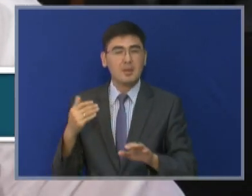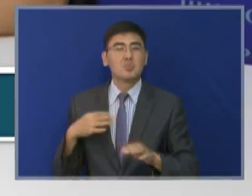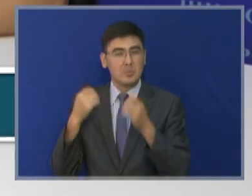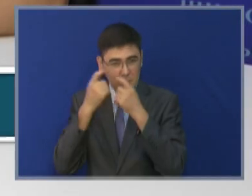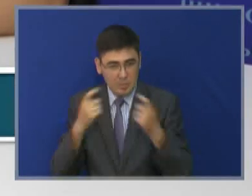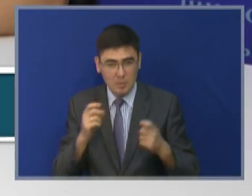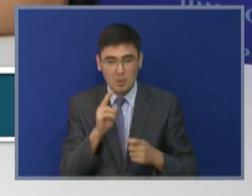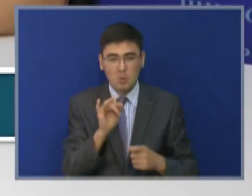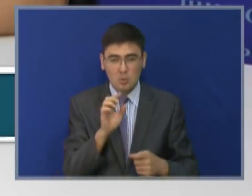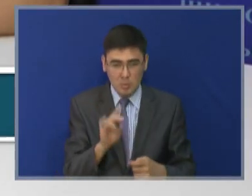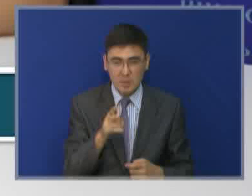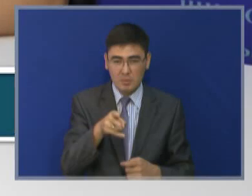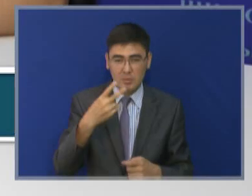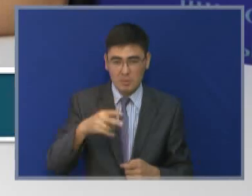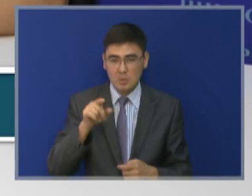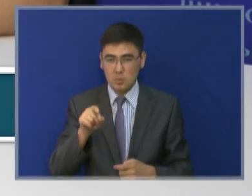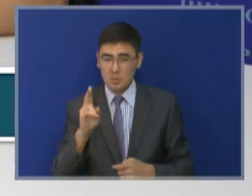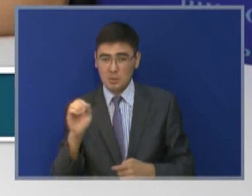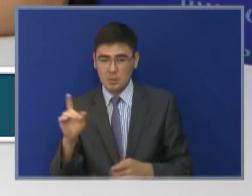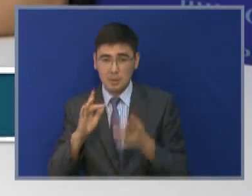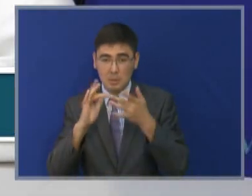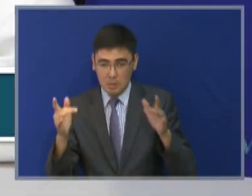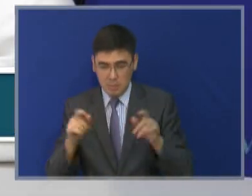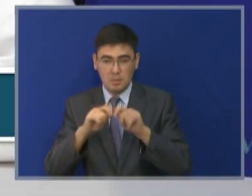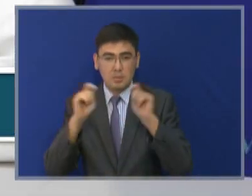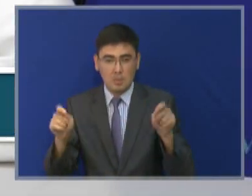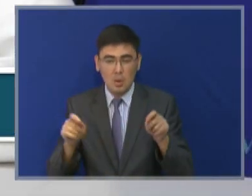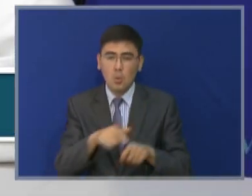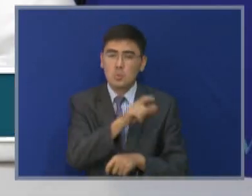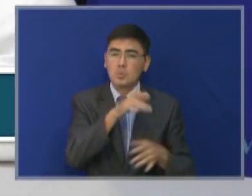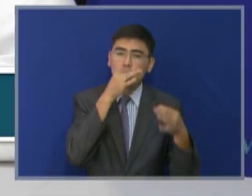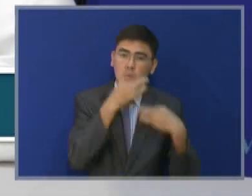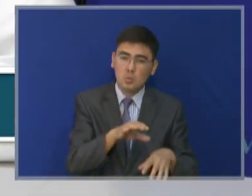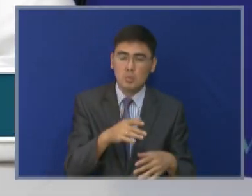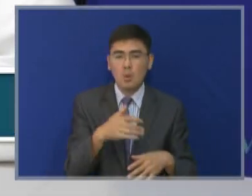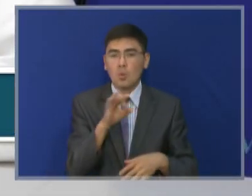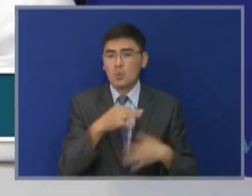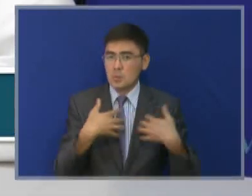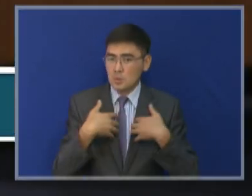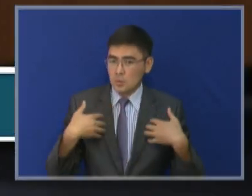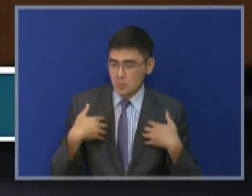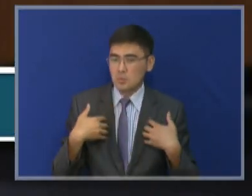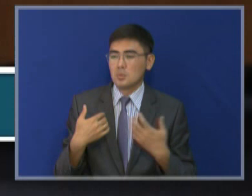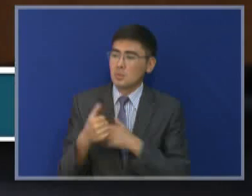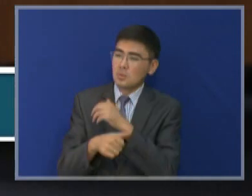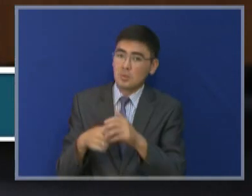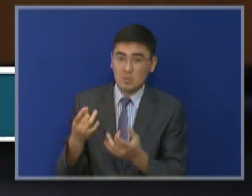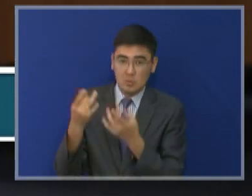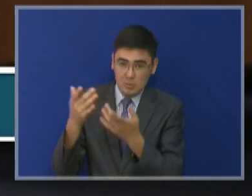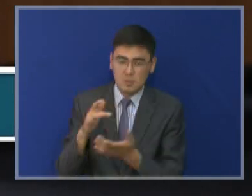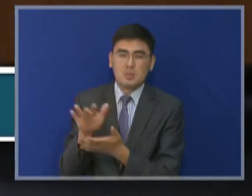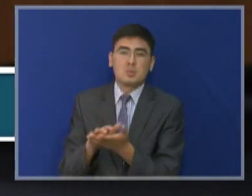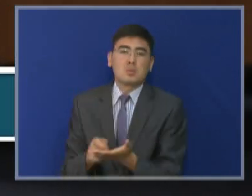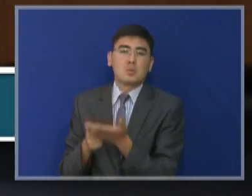құрбан 2020.kz сайты іске қосылған. Онда кез келген азамат құрбандық шалу туралы өтініш бере алады. Барлық